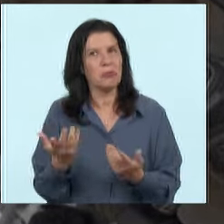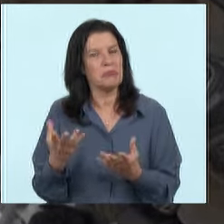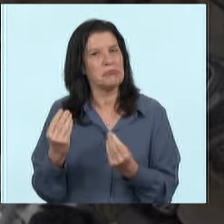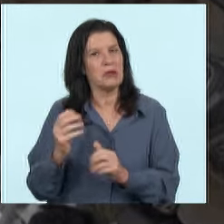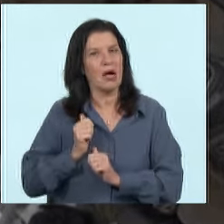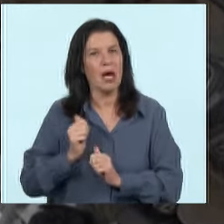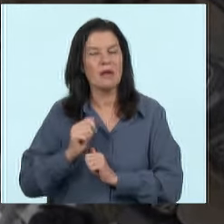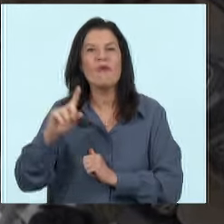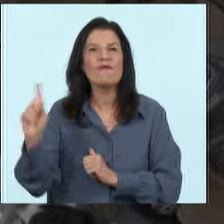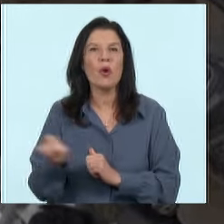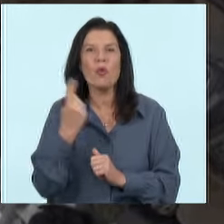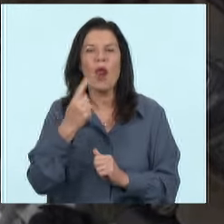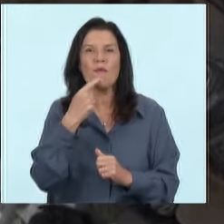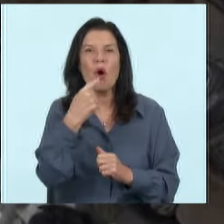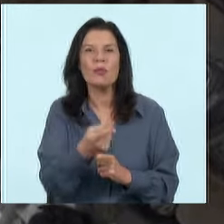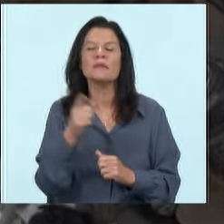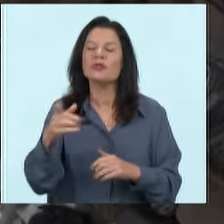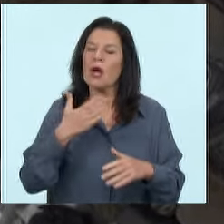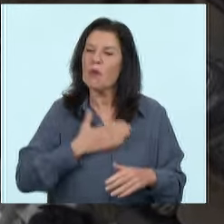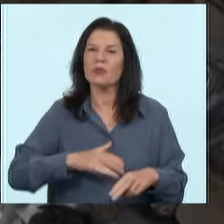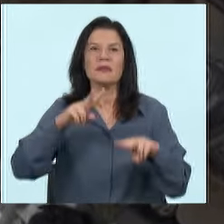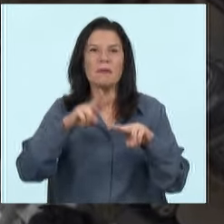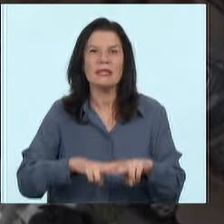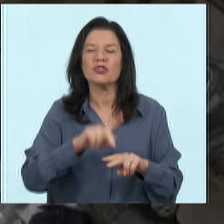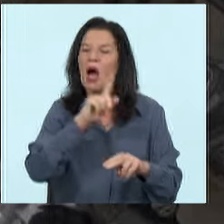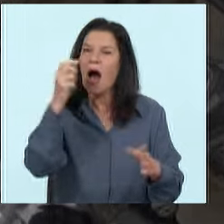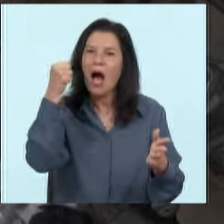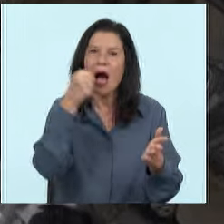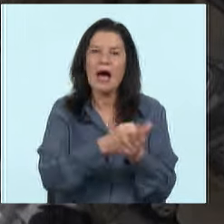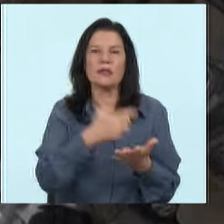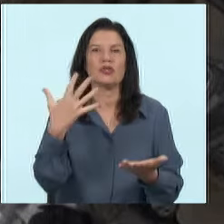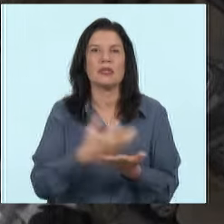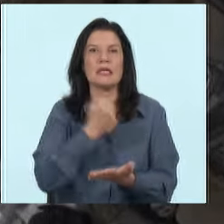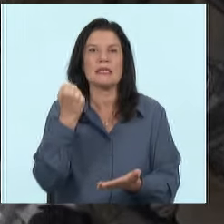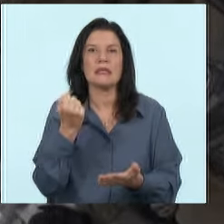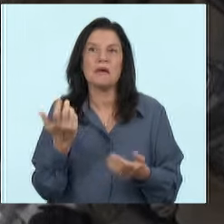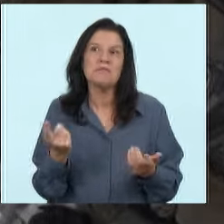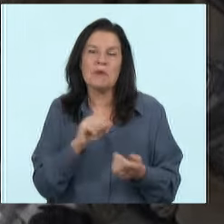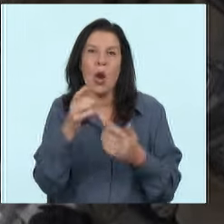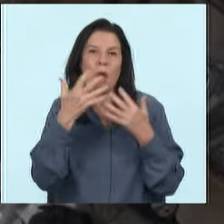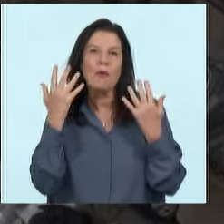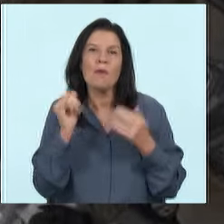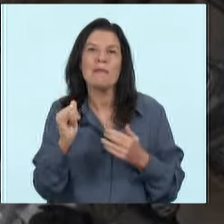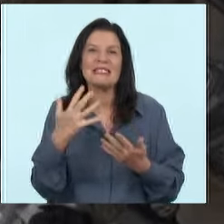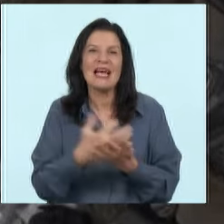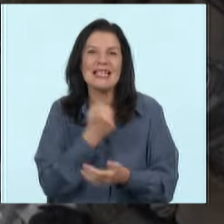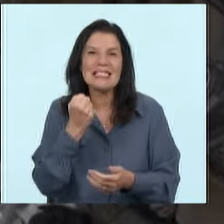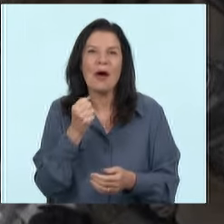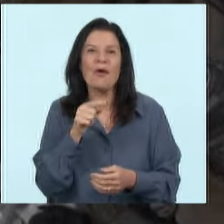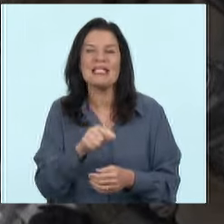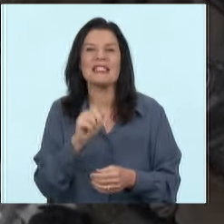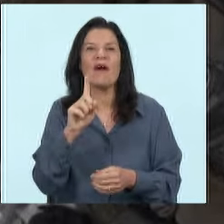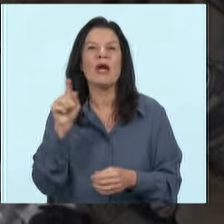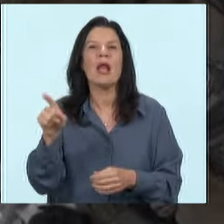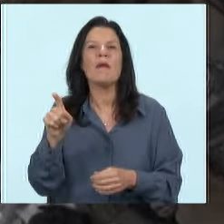מן הכלל, מדברים על כמה הם רוצים להישאר פה עד שננצח. לא ברור בדיוק מה זה הניצחון הזה, אבל עד שננצח הם כאן, והם לא